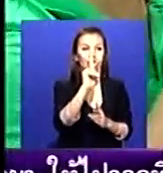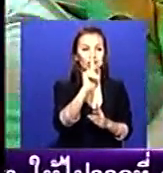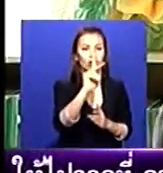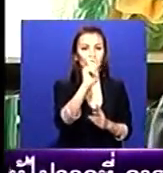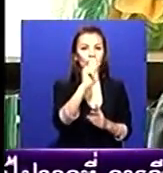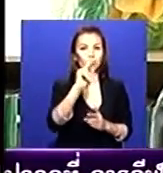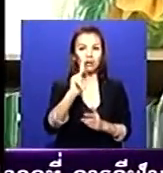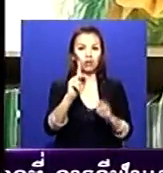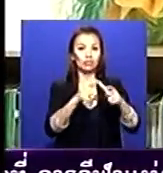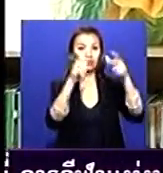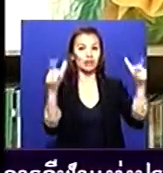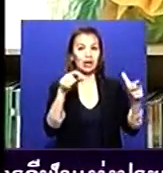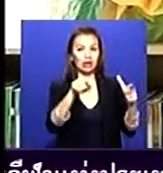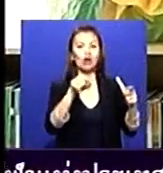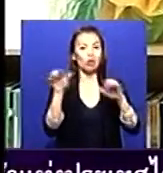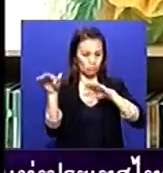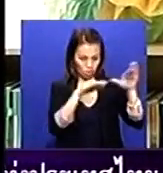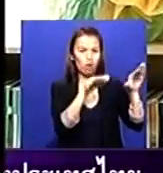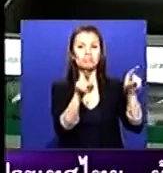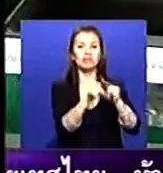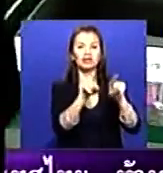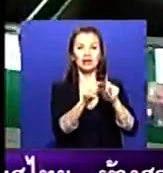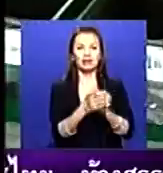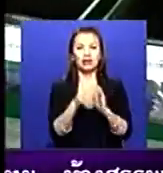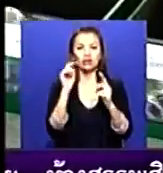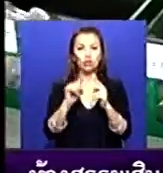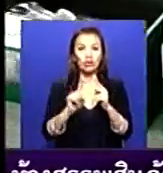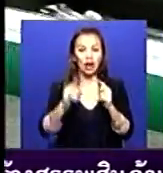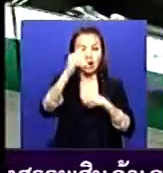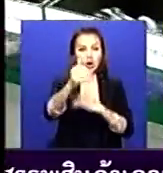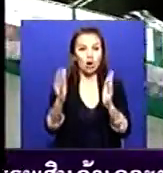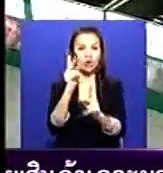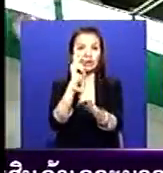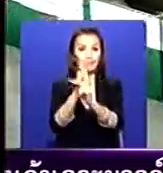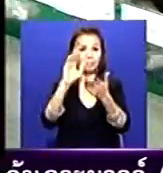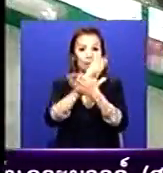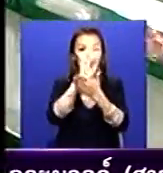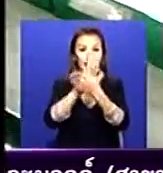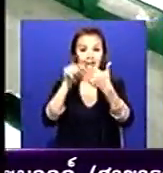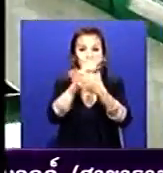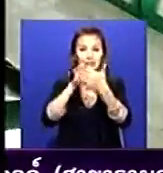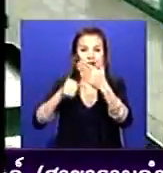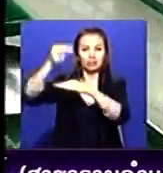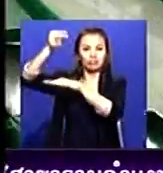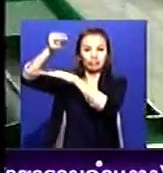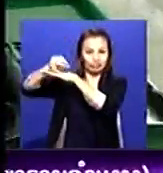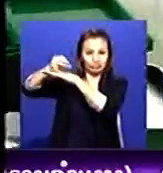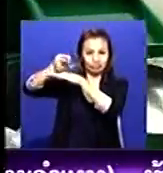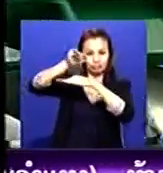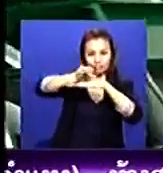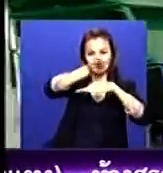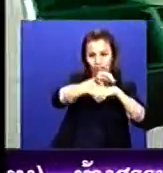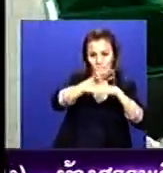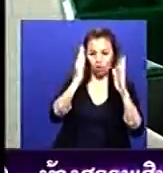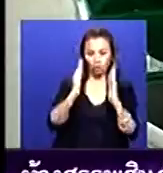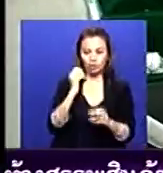การเขตยืนยันความพร้อมเช่นกันโดยห้องที่จัดเก็บบัตรลงคะแนนเลือกตั้งก็มีการติดตั้งกล้องวงจรปิดและมีเจ้าหน้าที่เฝ้